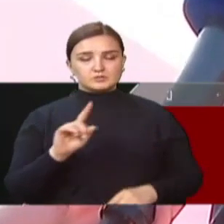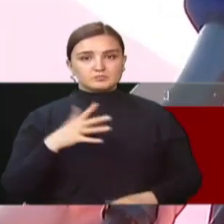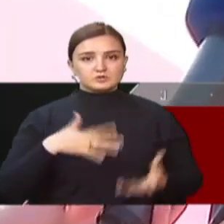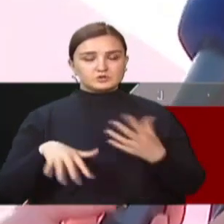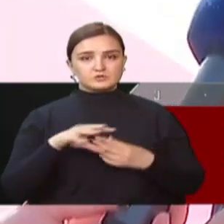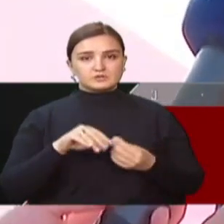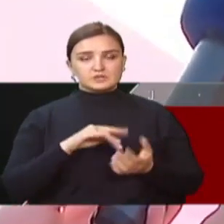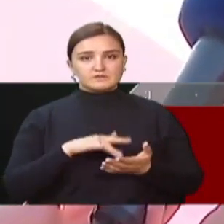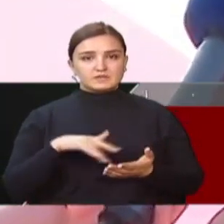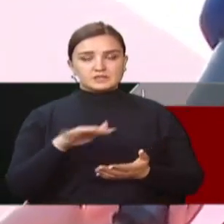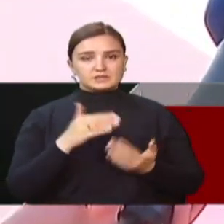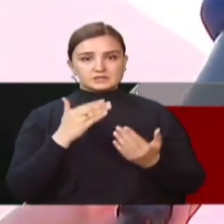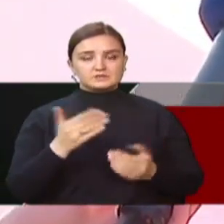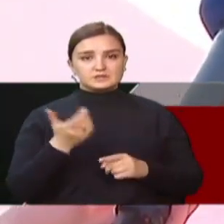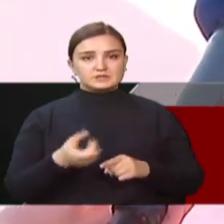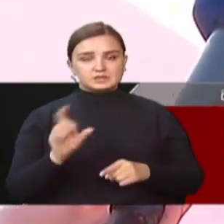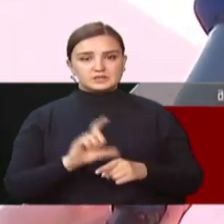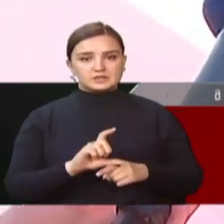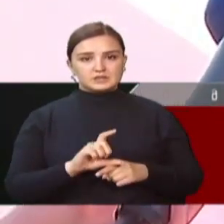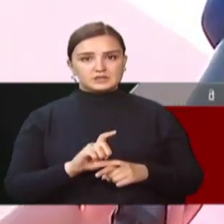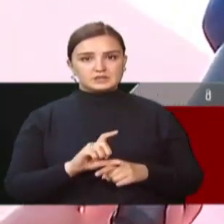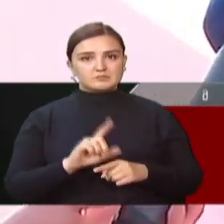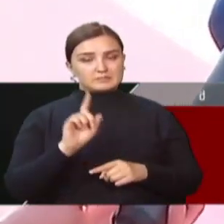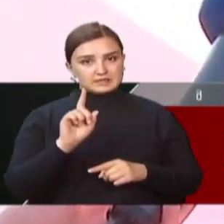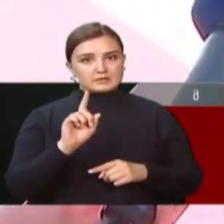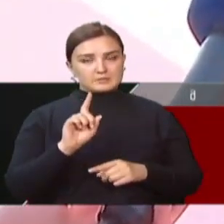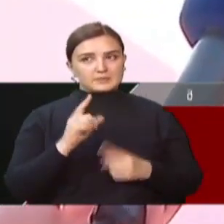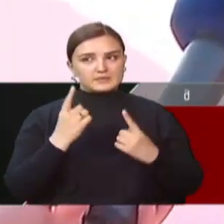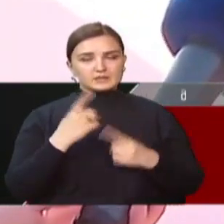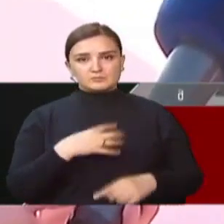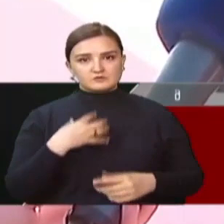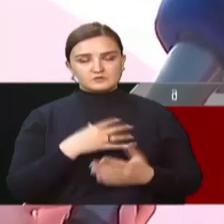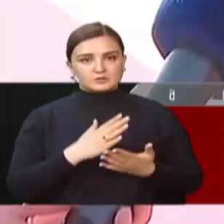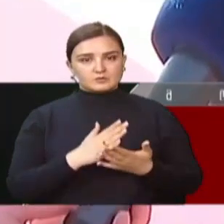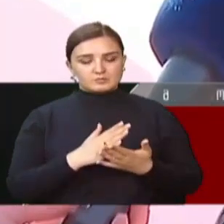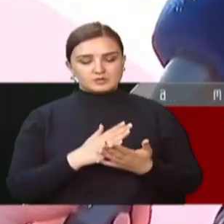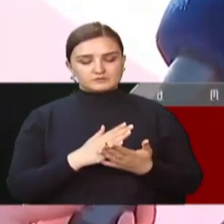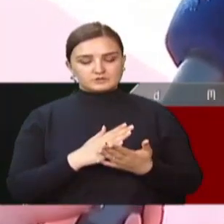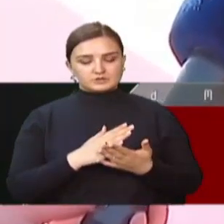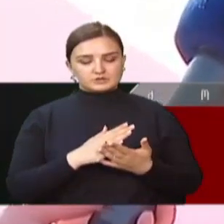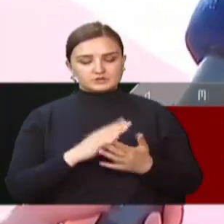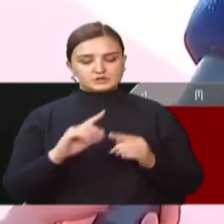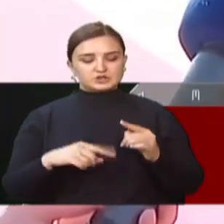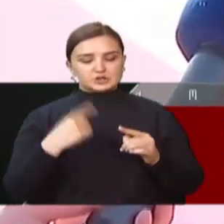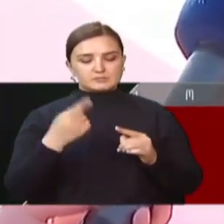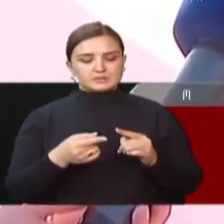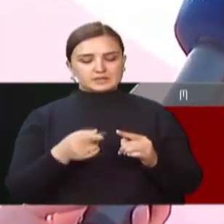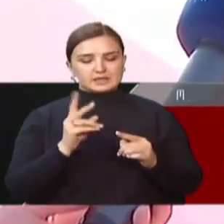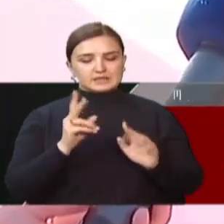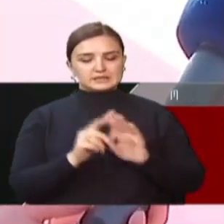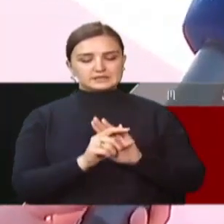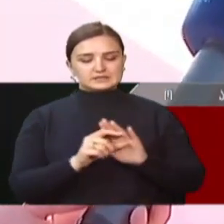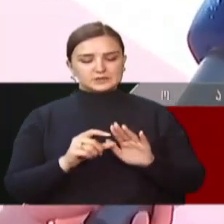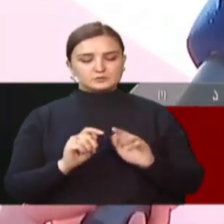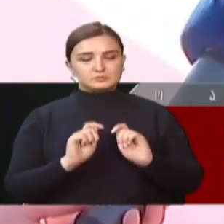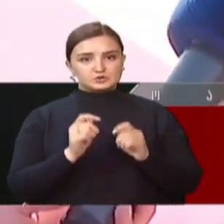ჩვენი ქვეყნისთვის ძალიან თუმცა სიმბოლური მაგრამ დიდი მნიშვნელობა აქვს შემდეგი ეტაპის ანუ კანდიდატის